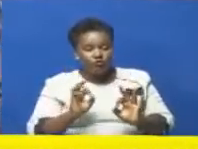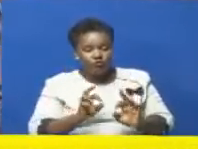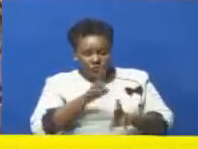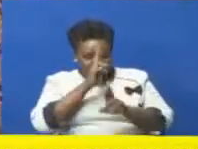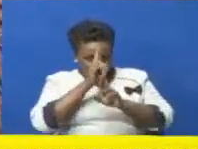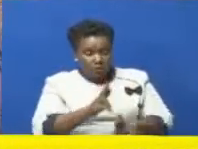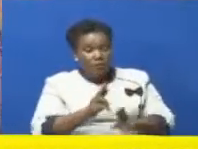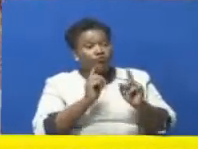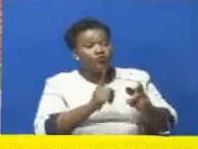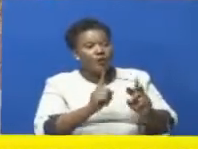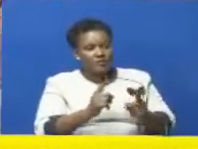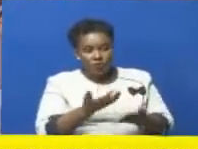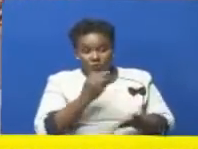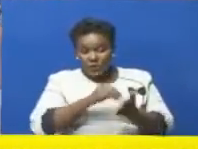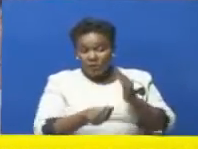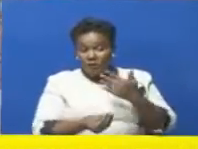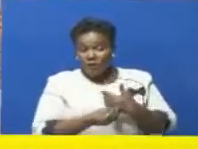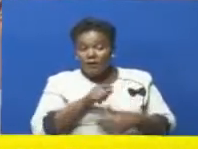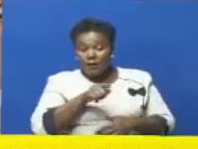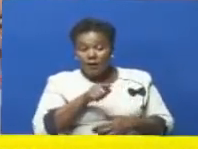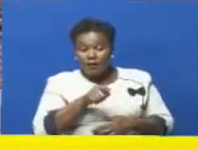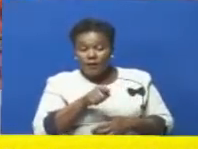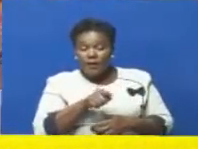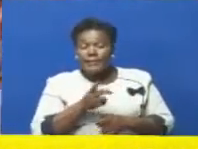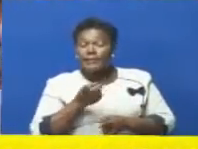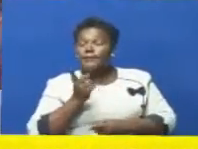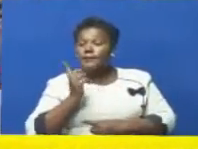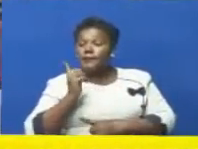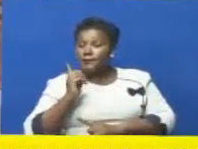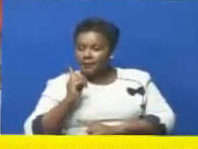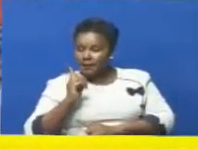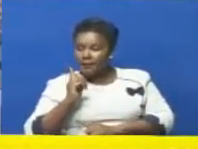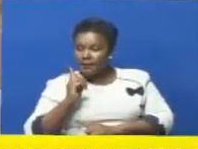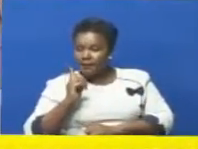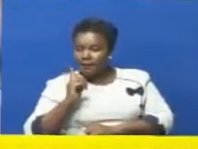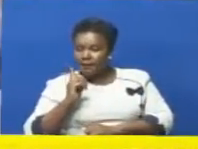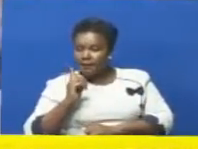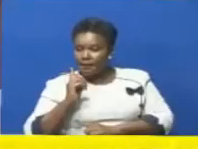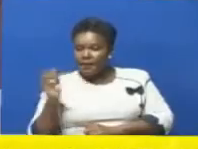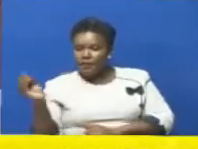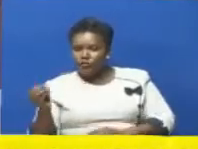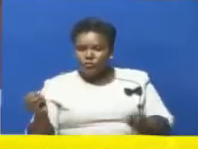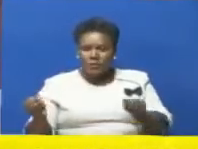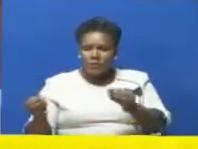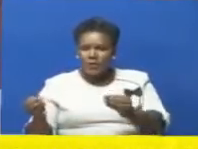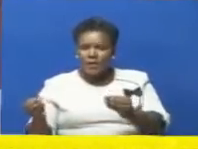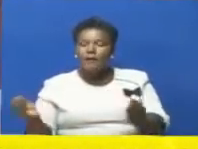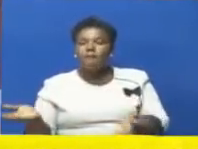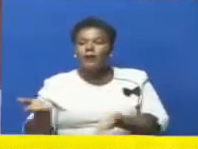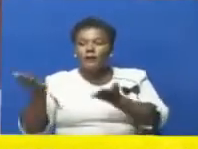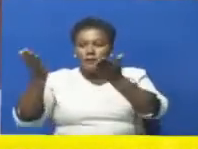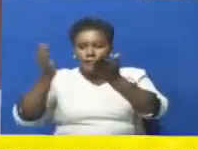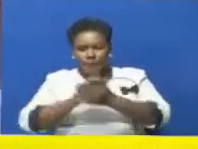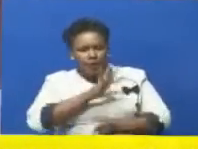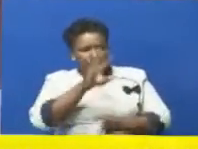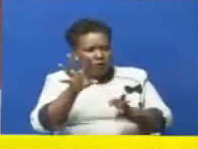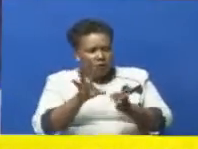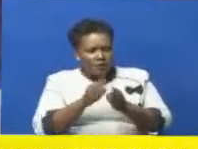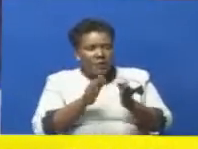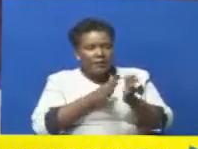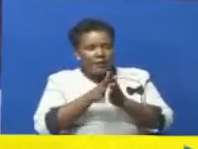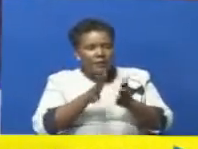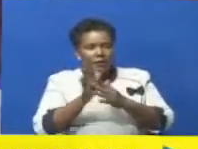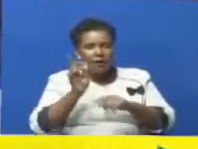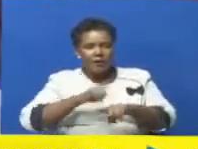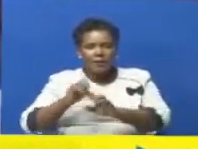silaha inayochochea ufanisi na matokeo bora katika shughuli za kimaendeleo. James amesema hayo katika hafla ya kukabidhi